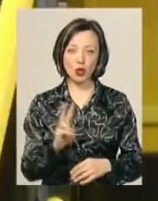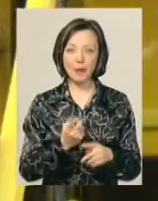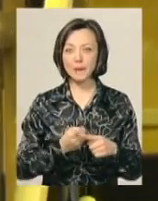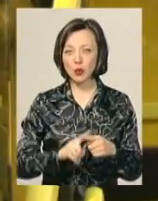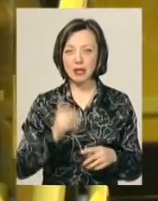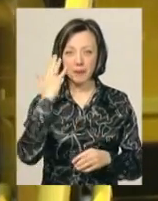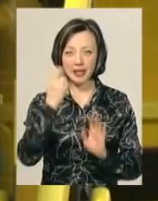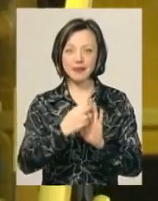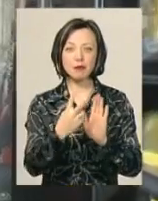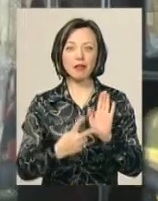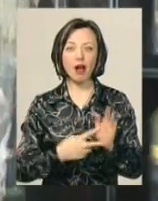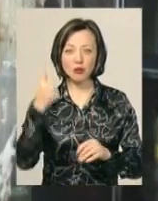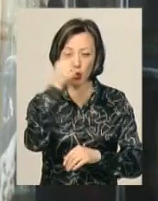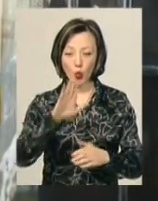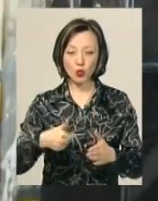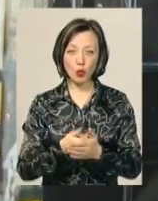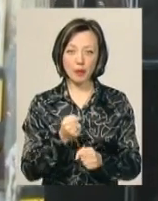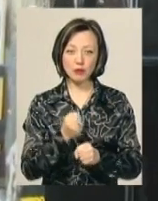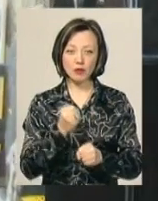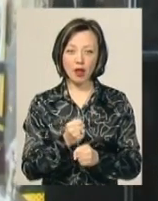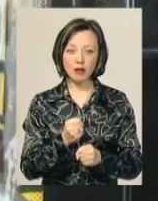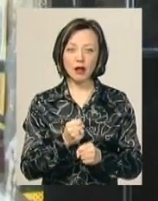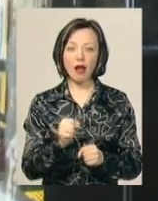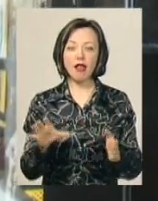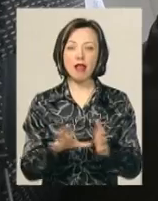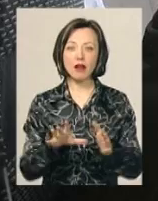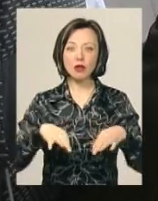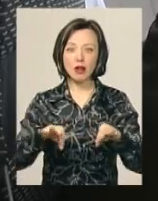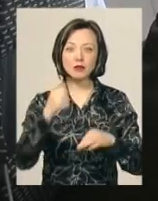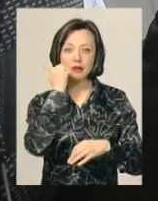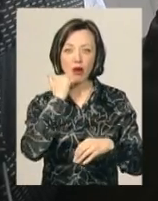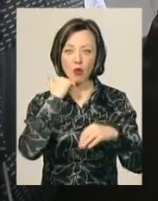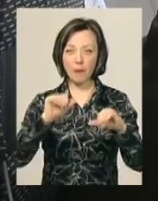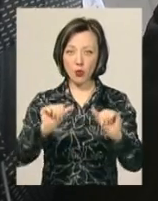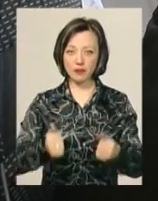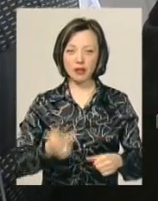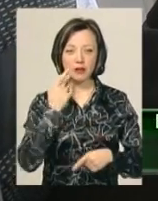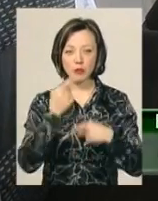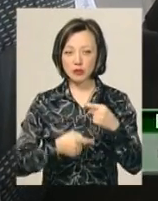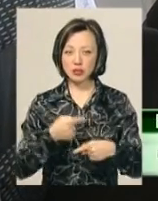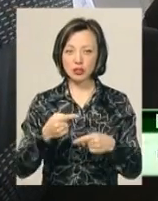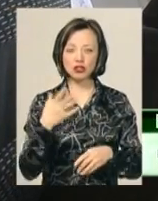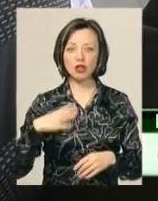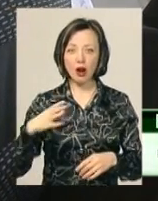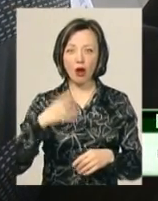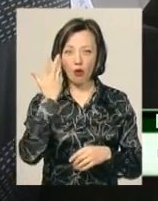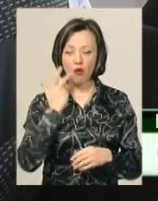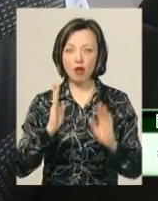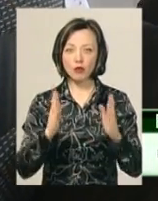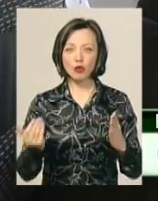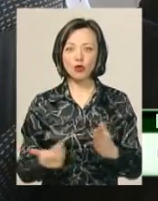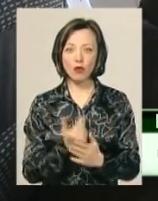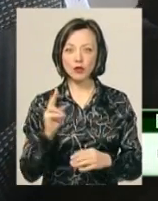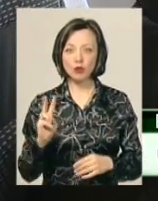каже, мріяв 17 років. До цього працював на електротранспорті старої модифікації. Весь час чекали, коли будуть новіші